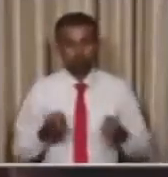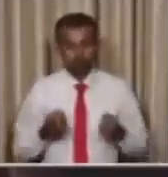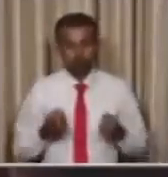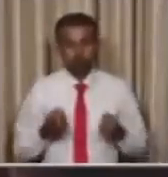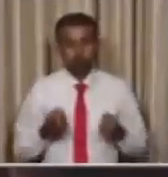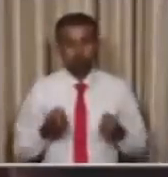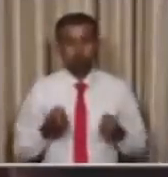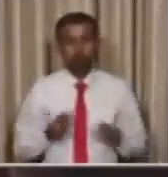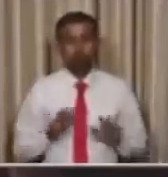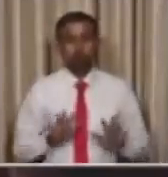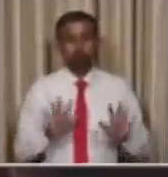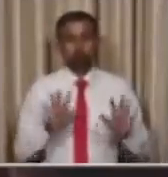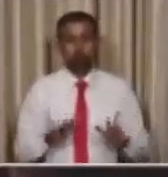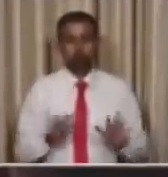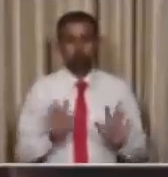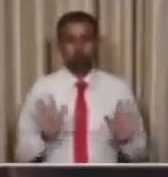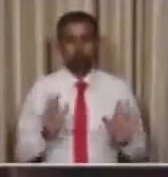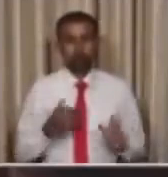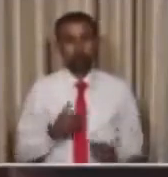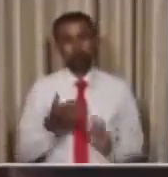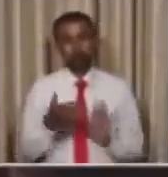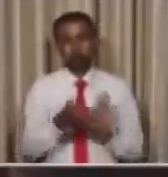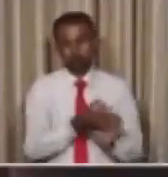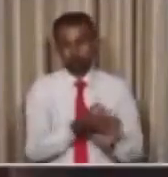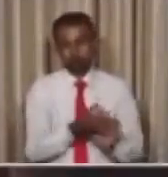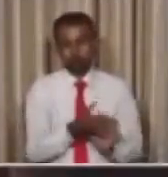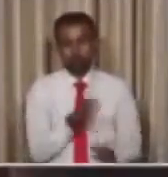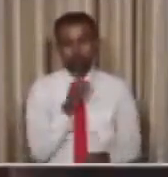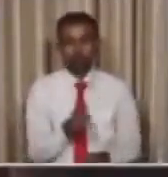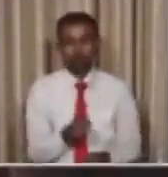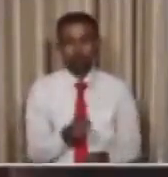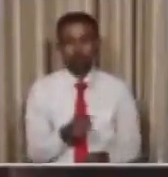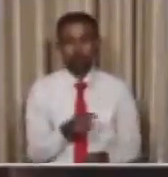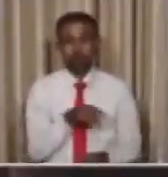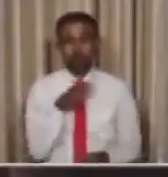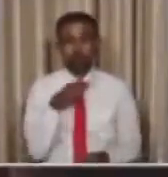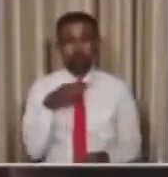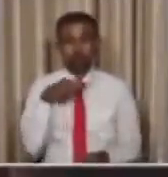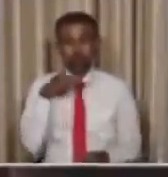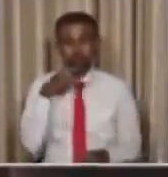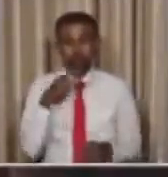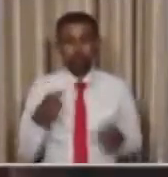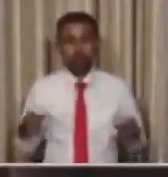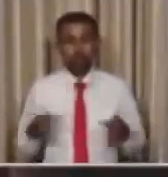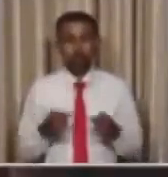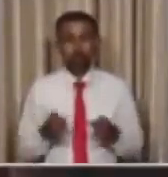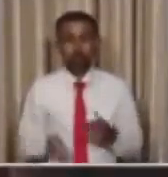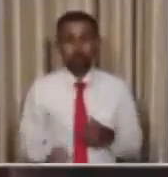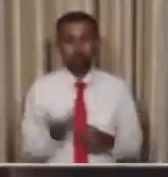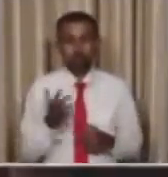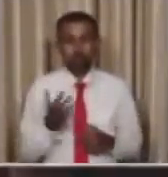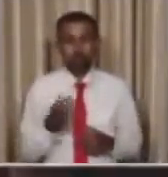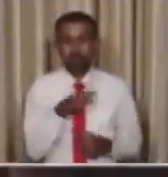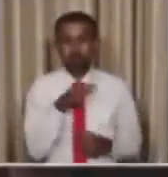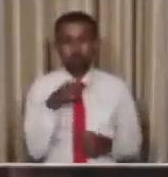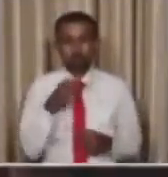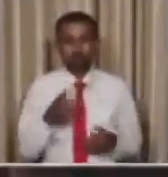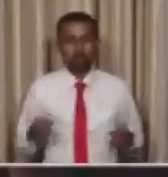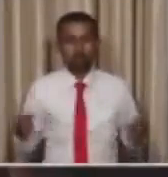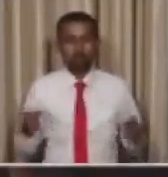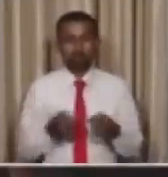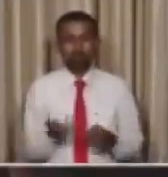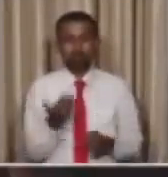කියලා එයාව පද්දලා කියලා නෑ මම ඉන්නේ ඔයගලත් එක්ක කියලා. ඊළඟට රතු මූදට නැව් යවනවා. රතු මූදට මොකටද නැව් යව්වේ?